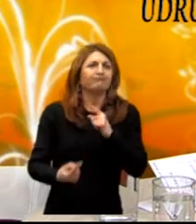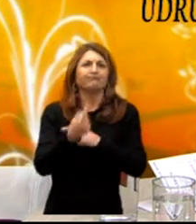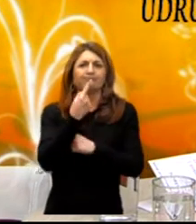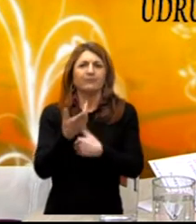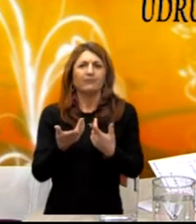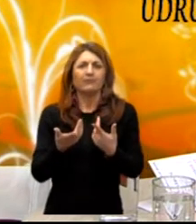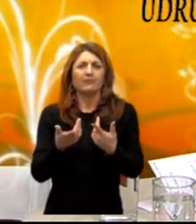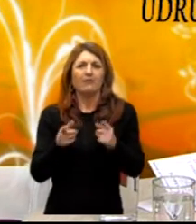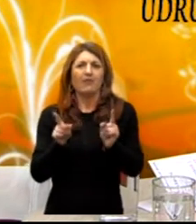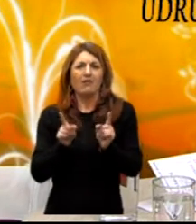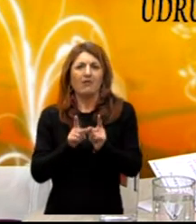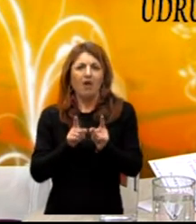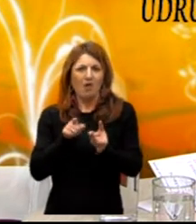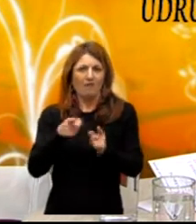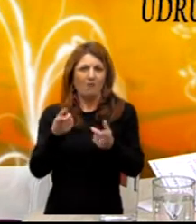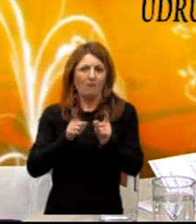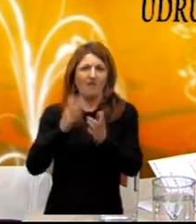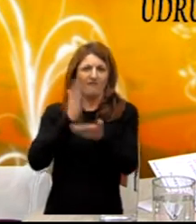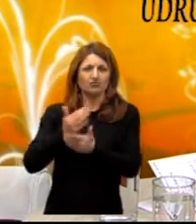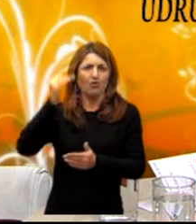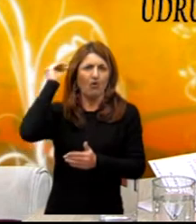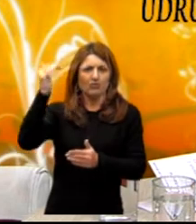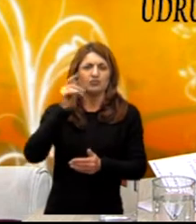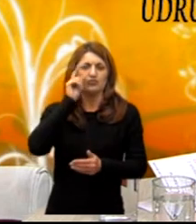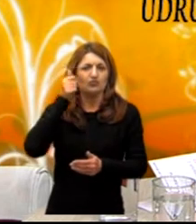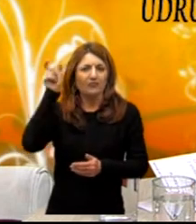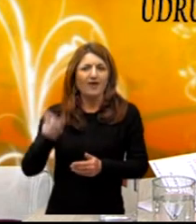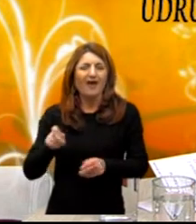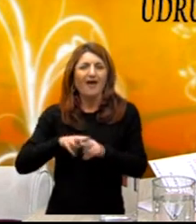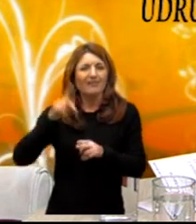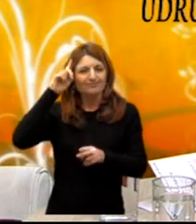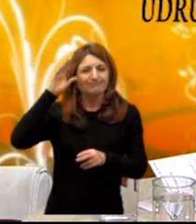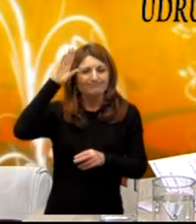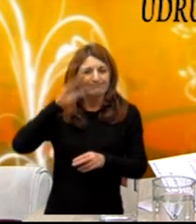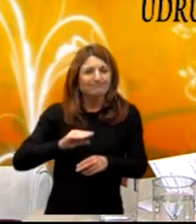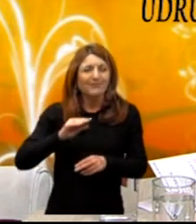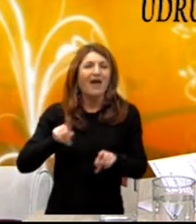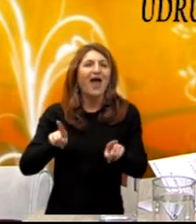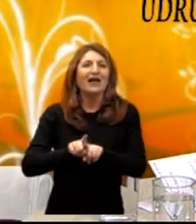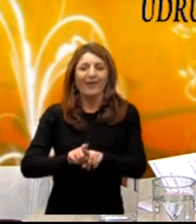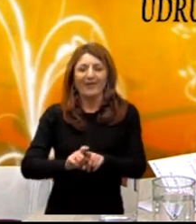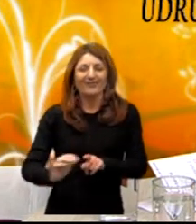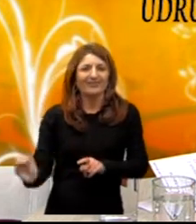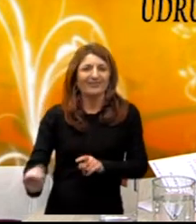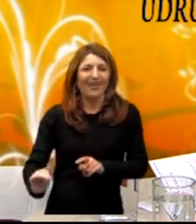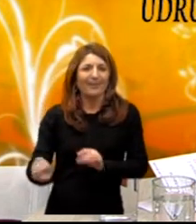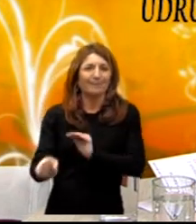obitelj, ti odrasli ljudi, koji su u stvari na mentalnoj razini predškolskog